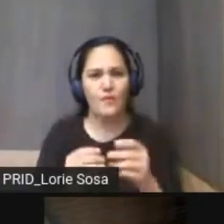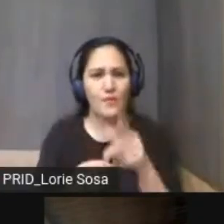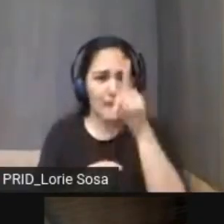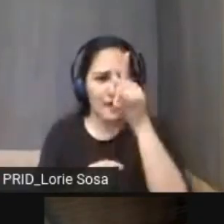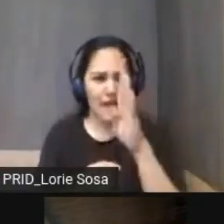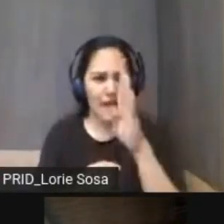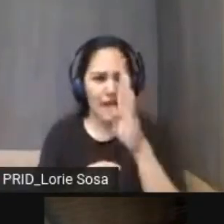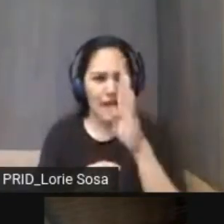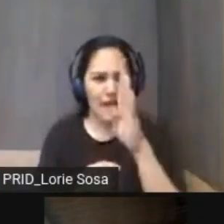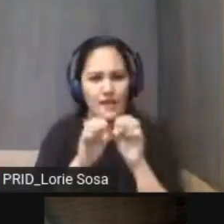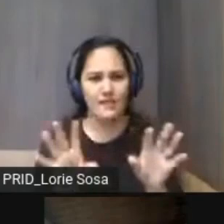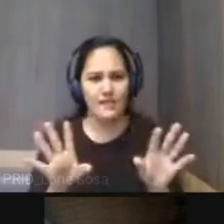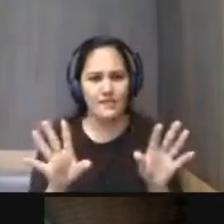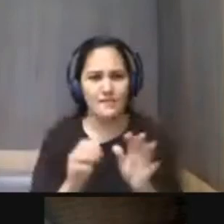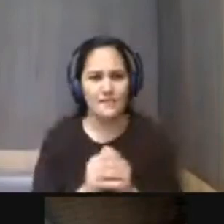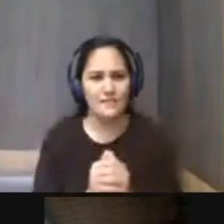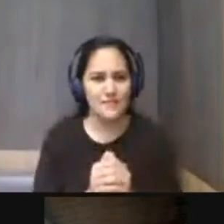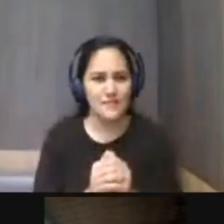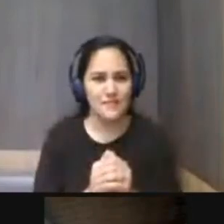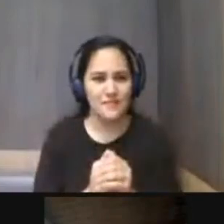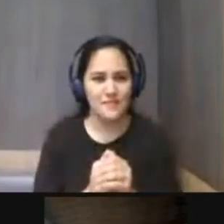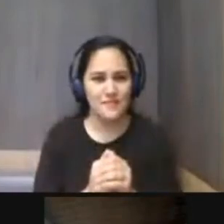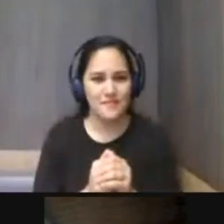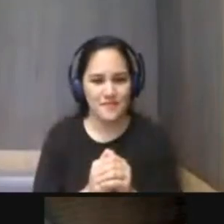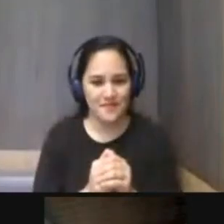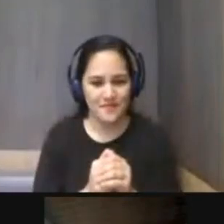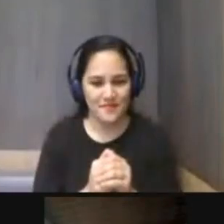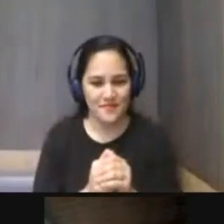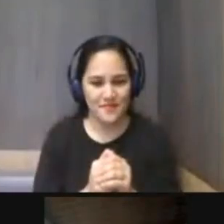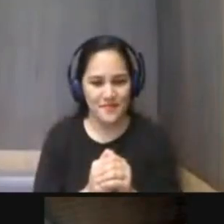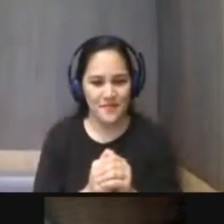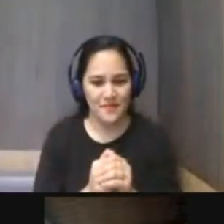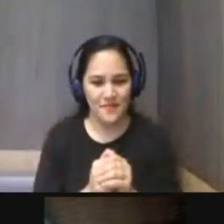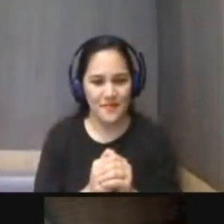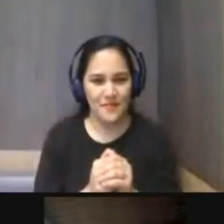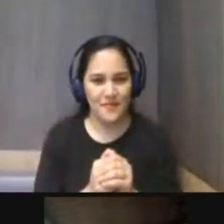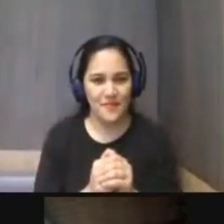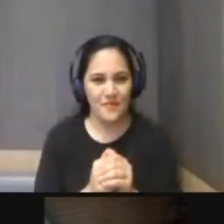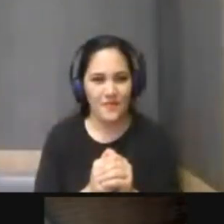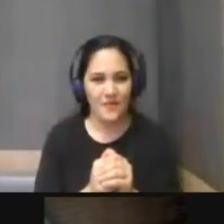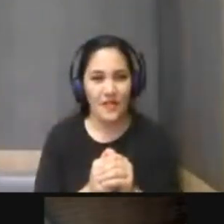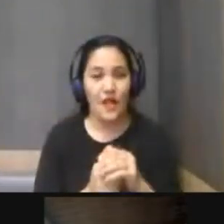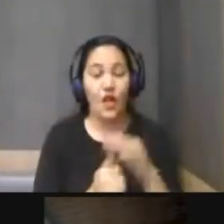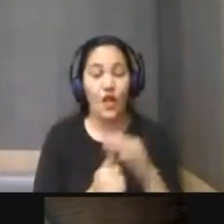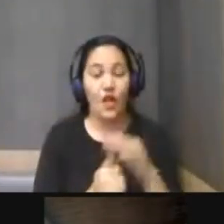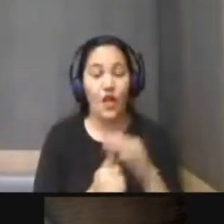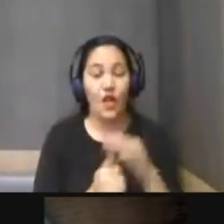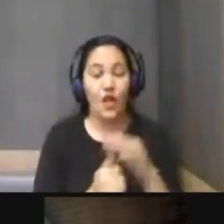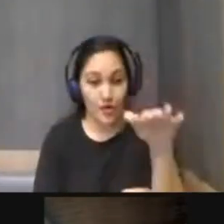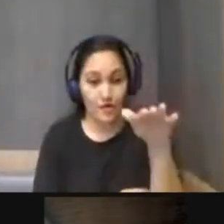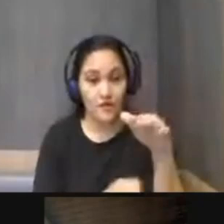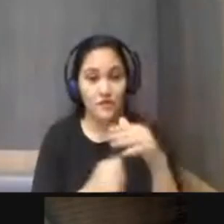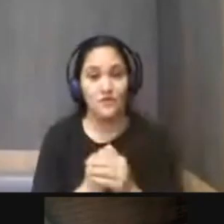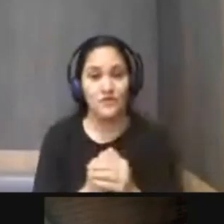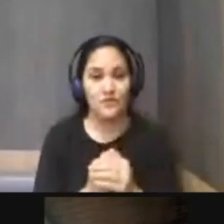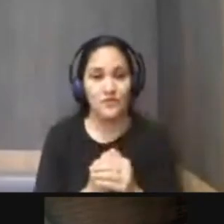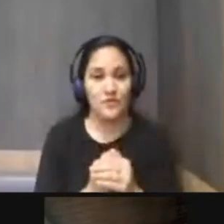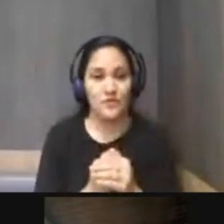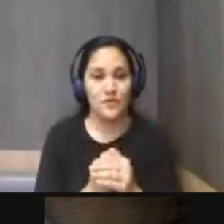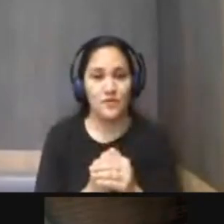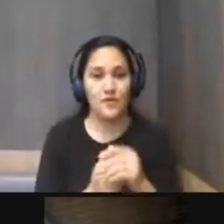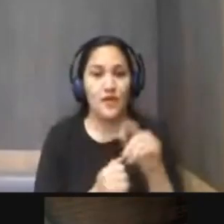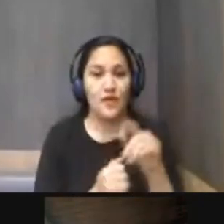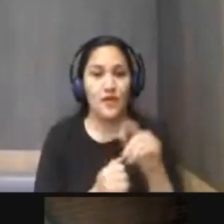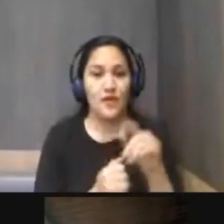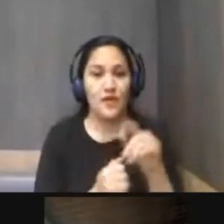always. Isa naman kay Jerry Nasser na good afternoon po from Bagay Tagig City po. Sa